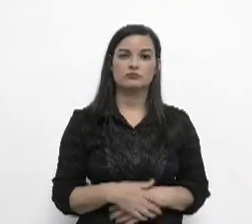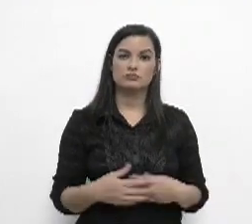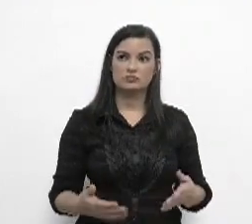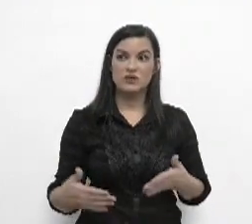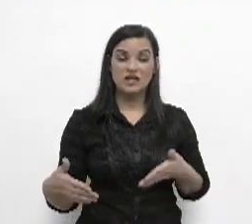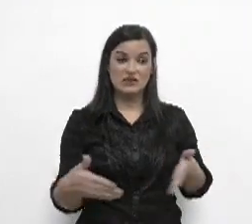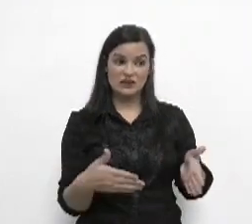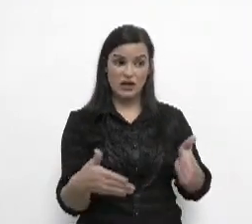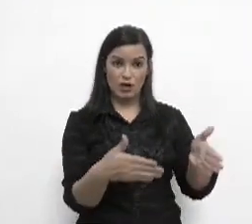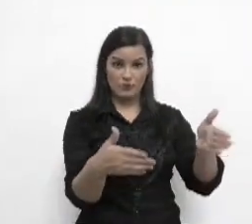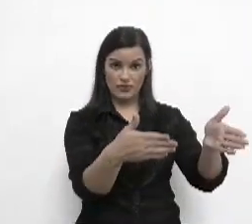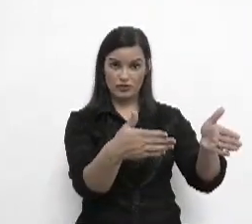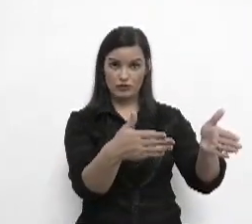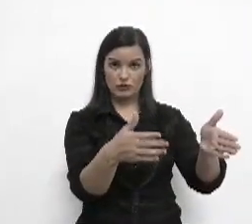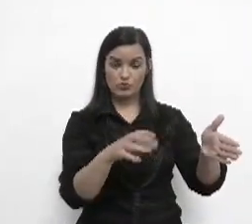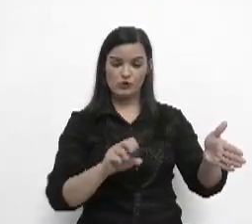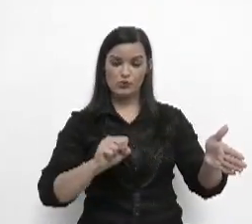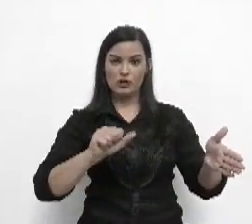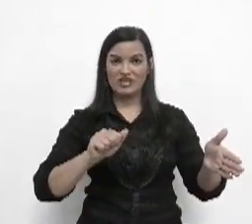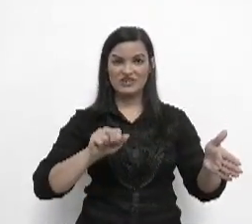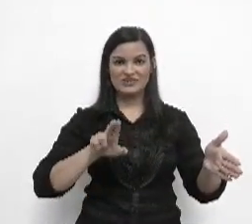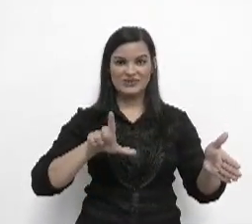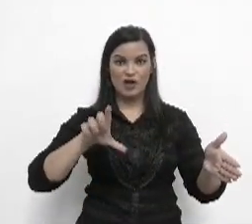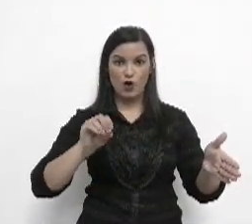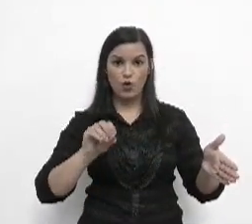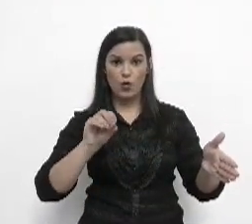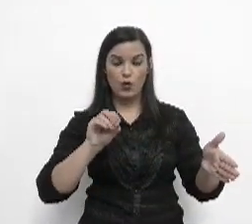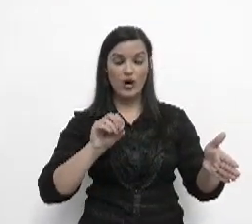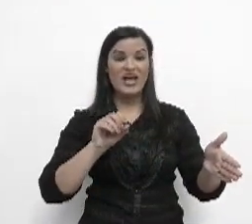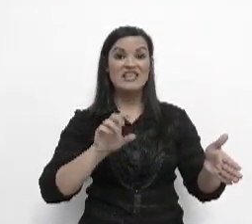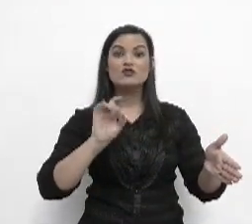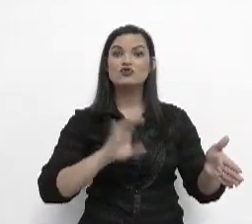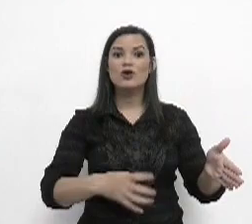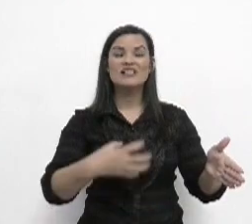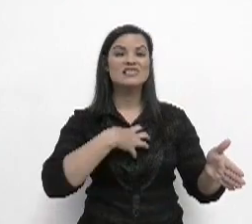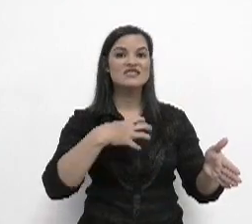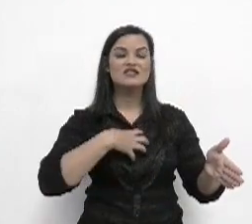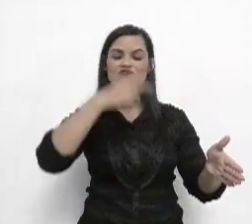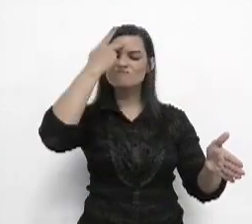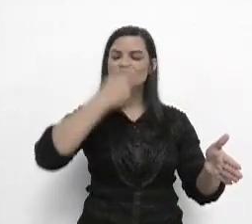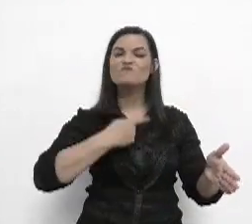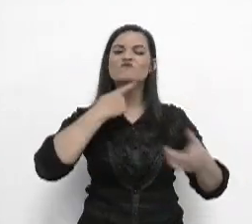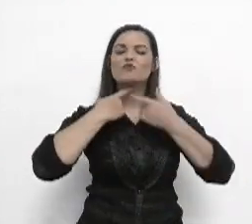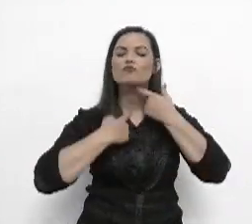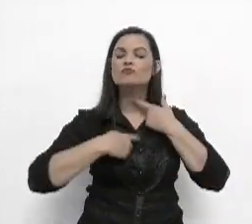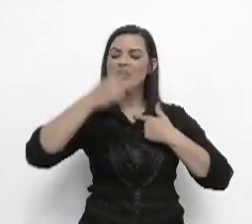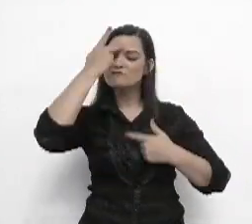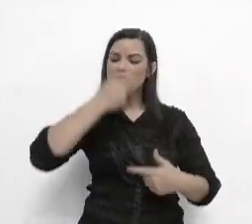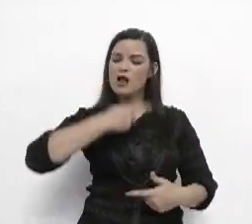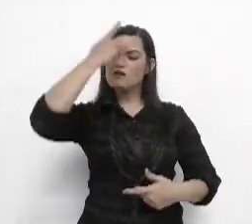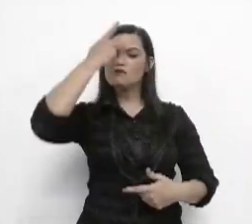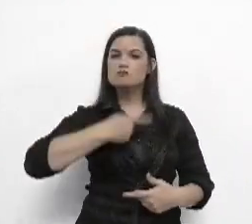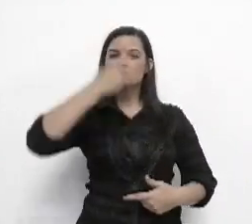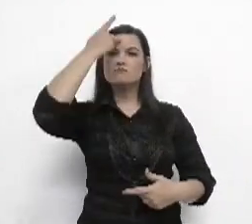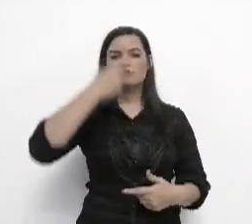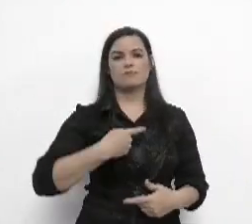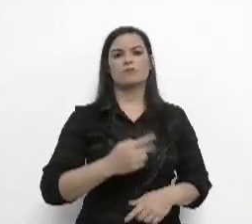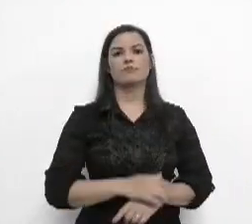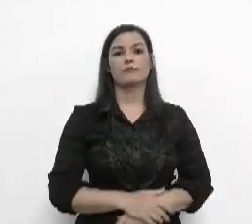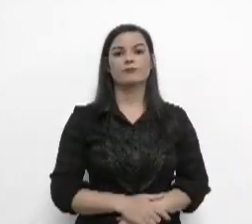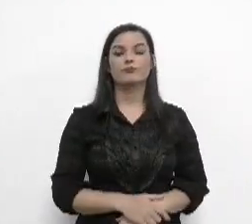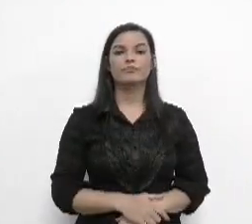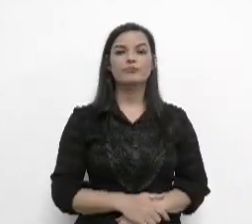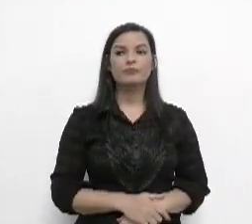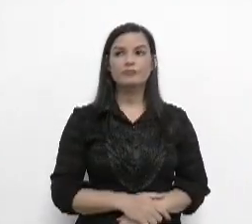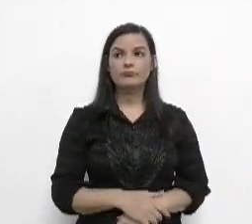caminho que Saulo estava perseguindo era o caminho dos desejos e dos anseios pessoais. 지금 사울이 걸어가고 있는 이 걸음은 사울의 계획의 걸음입니다.